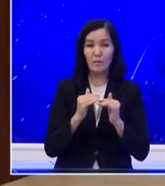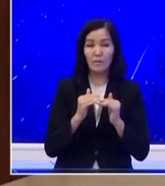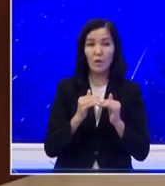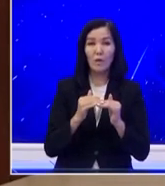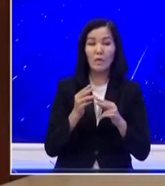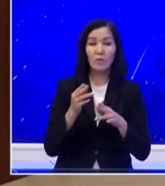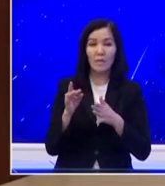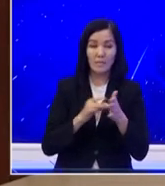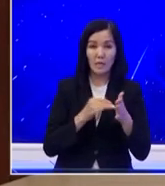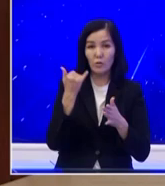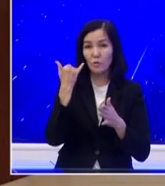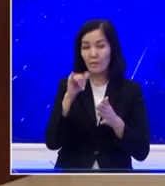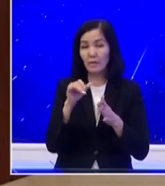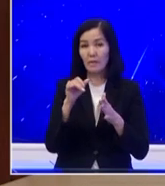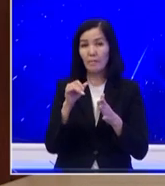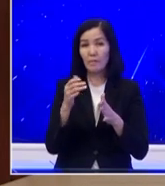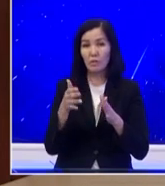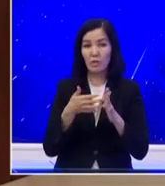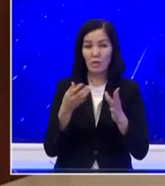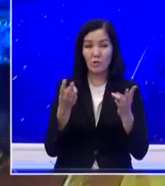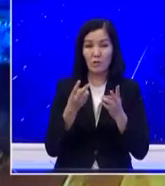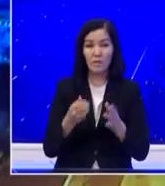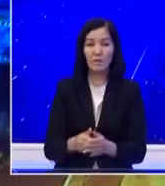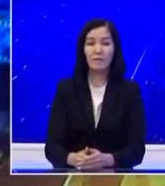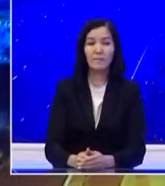онда әрине жедел жәрдемге хабарласыңыз.